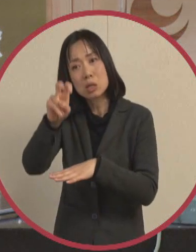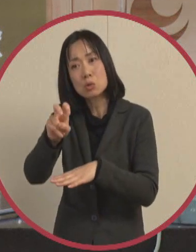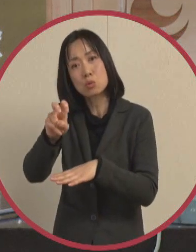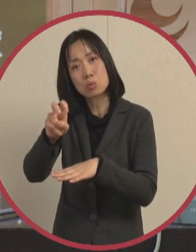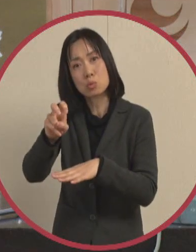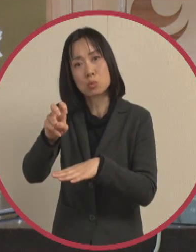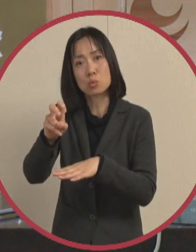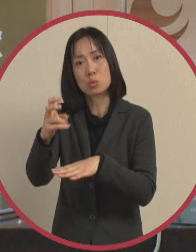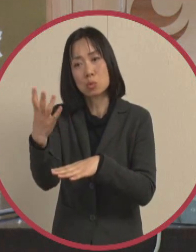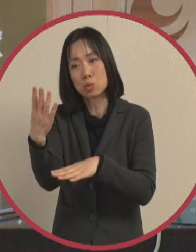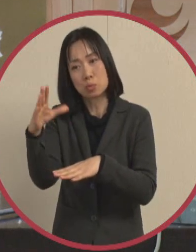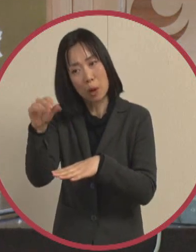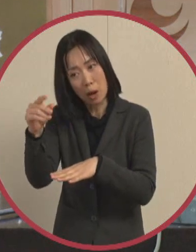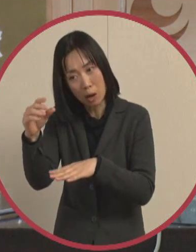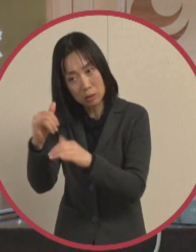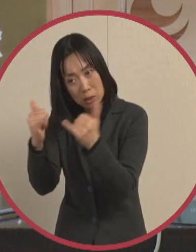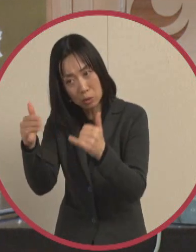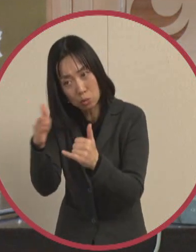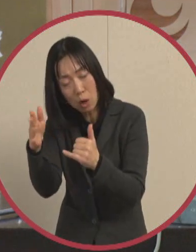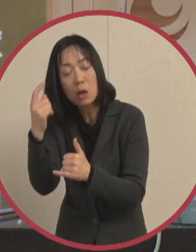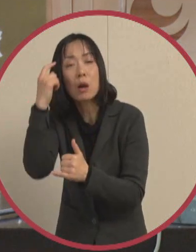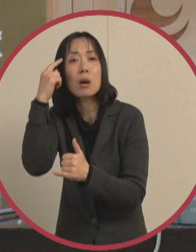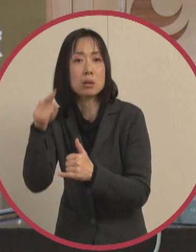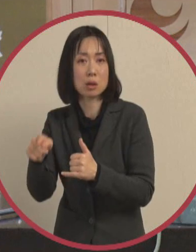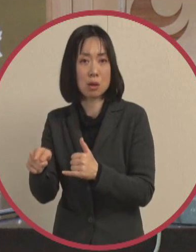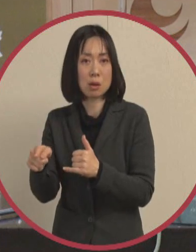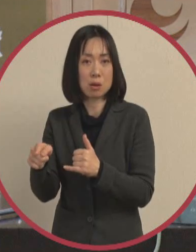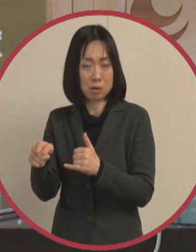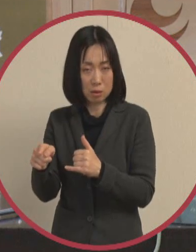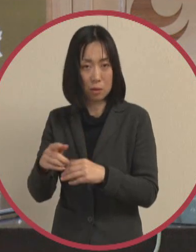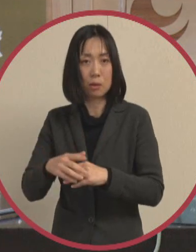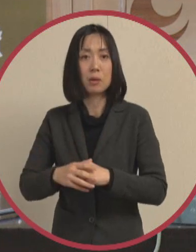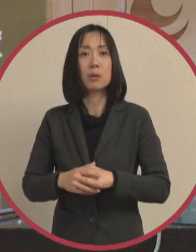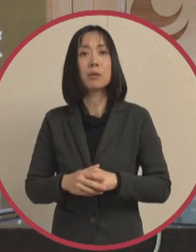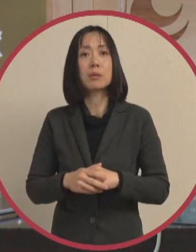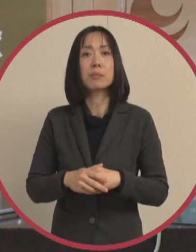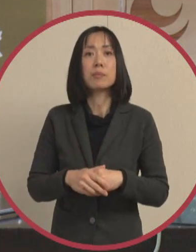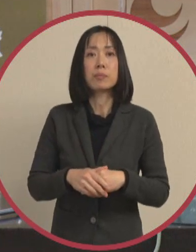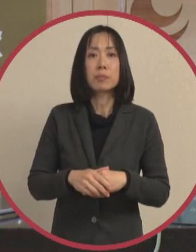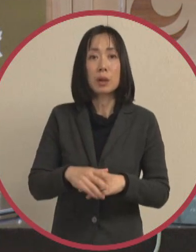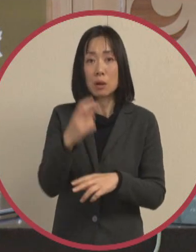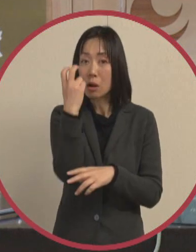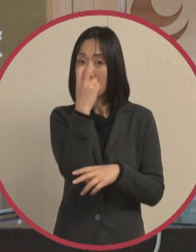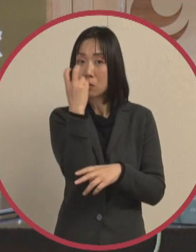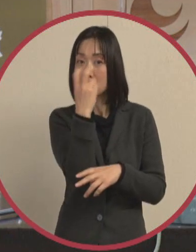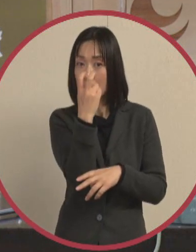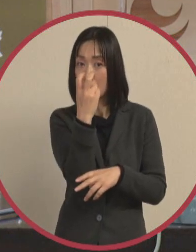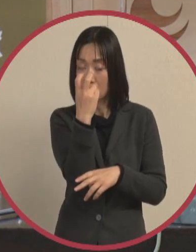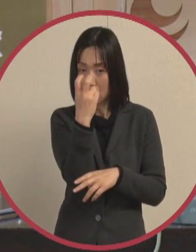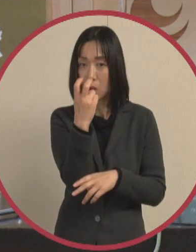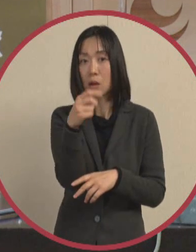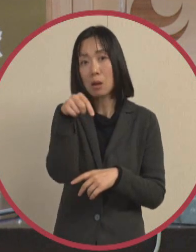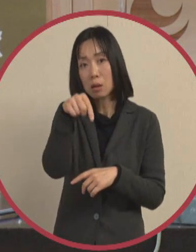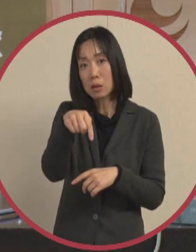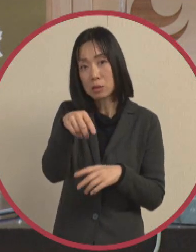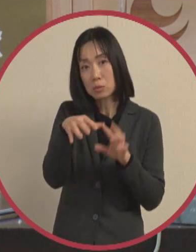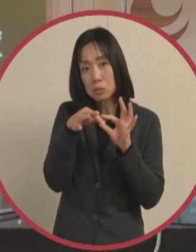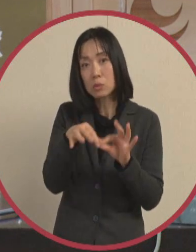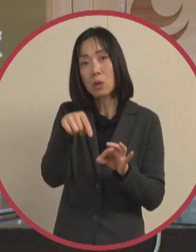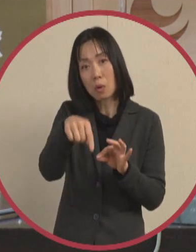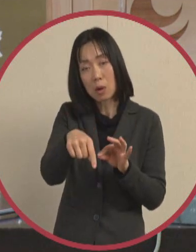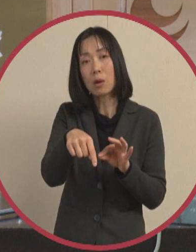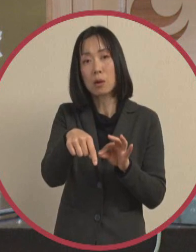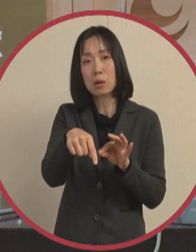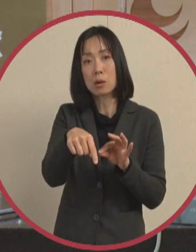20数万人を予定して、考えてましたので、まあ、あの先ほどのあった通り、検査そのものについて言うとです